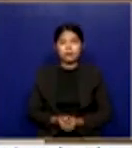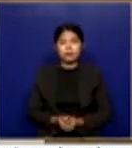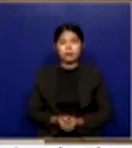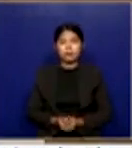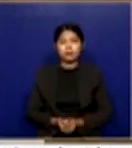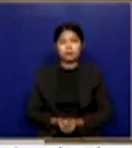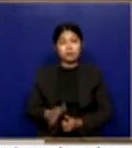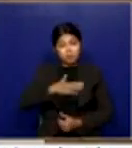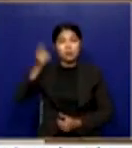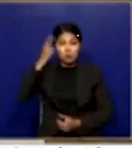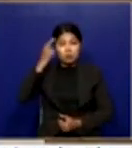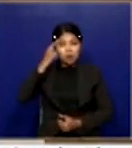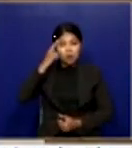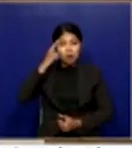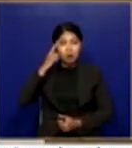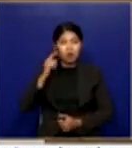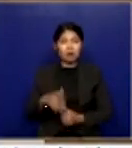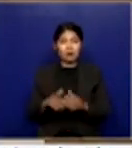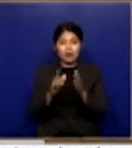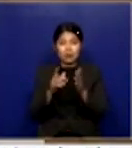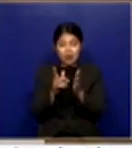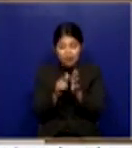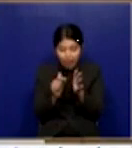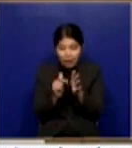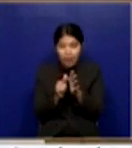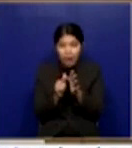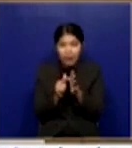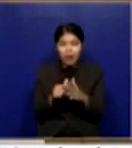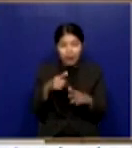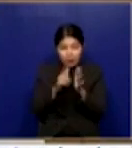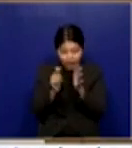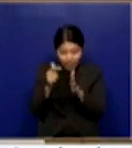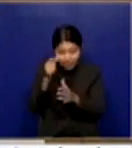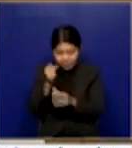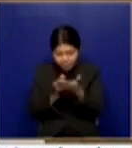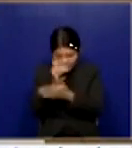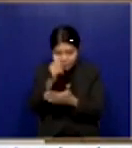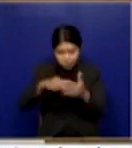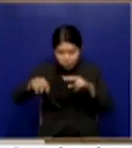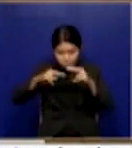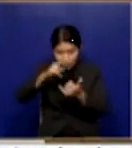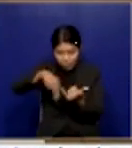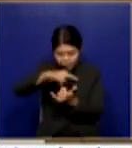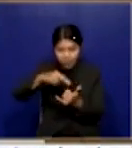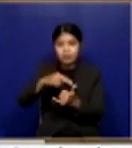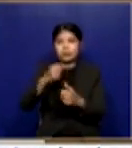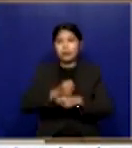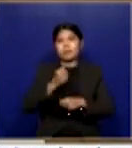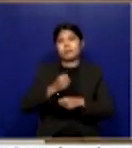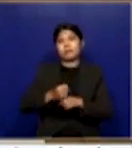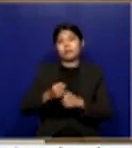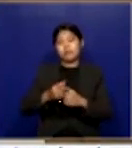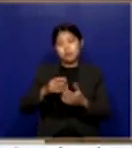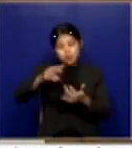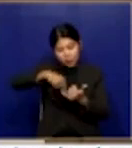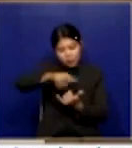อีกแล้วหรอคาดว่าเมื่อวัคซีนสามารถทำผิดต่อก็ได้เราก็พร้อมที่จะผลิตใช้ในบ้านของเราได้เอาที่ของ